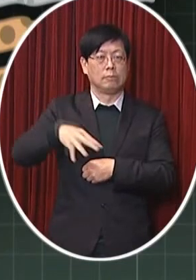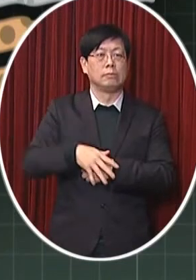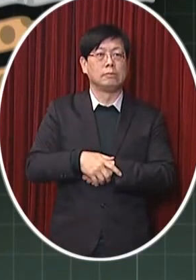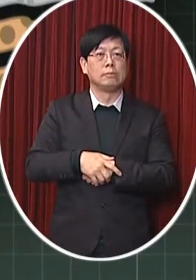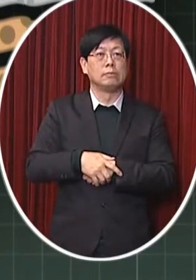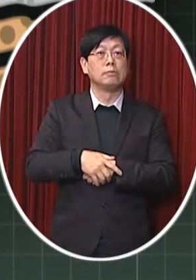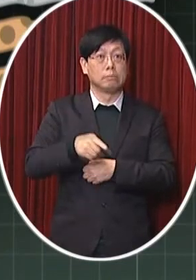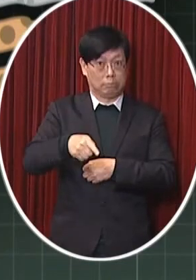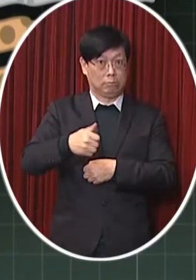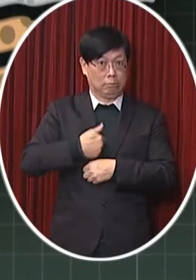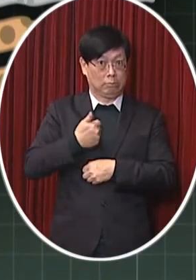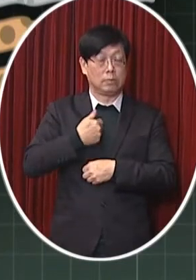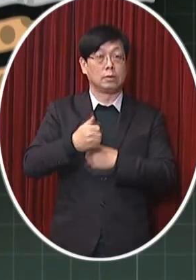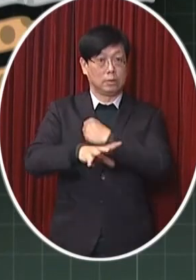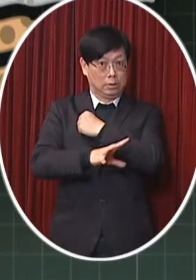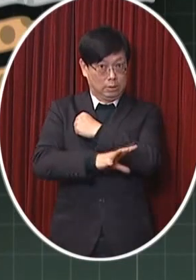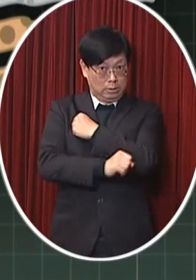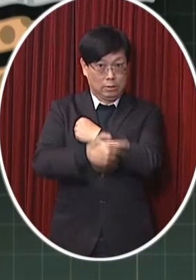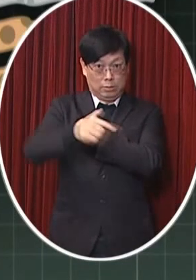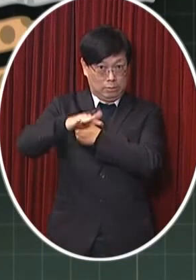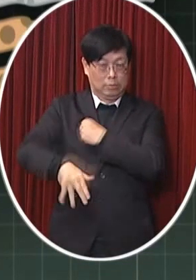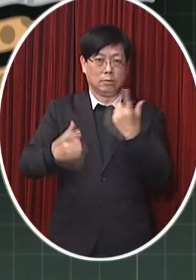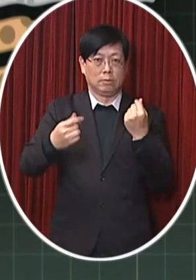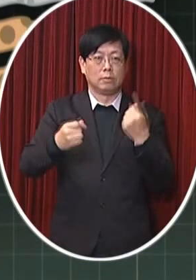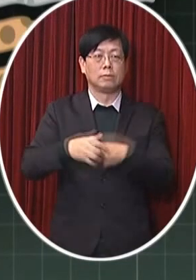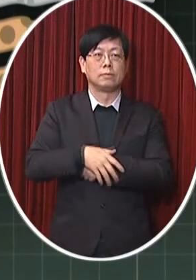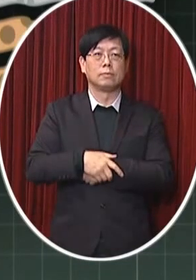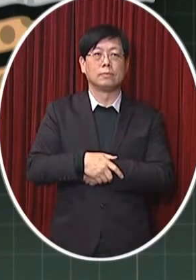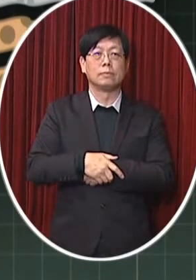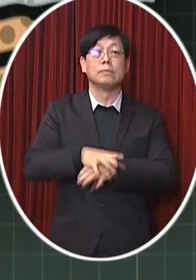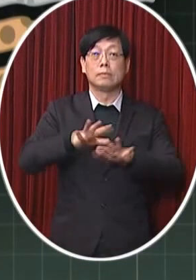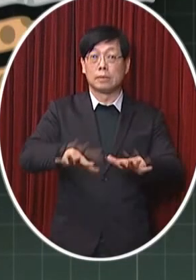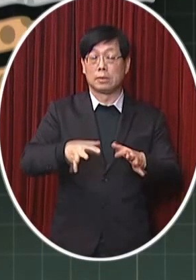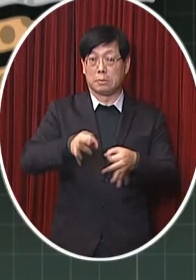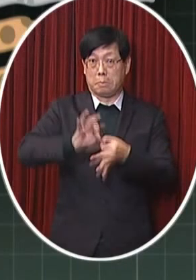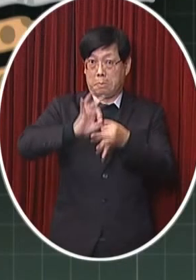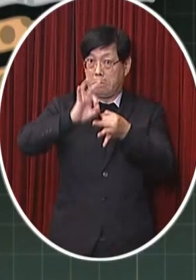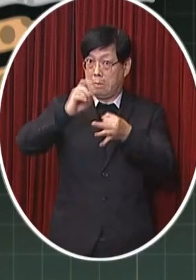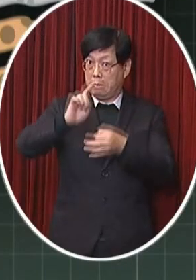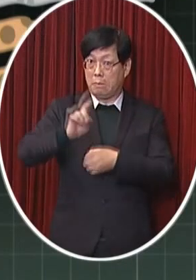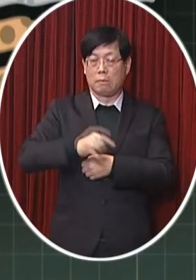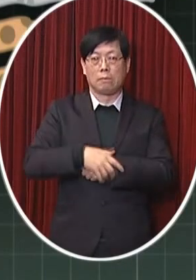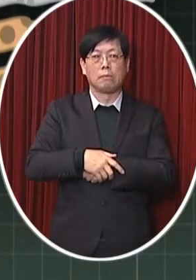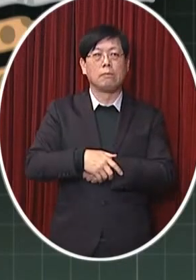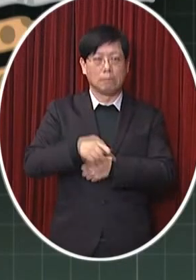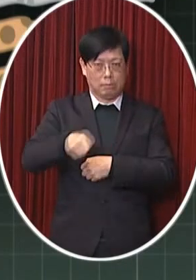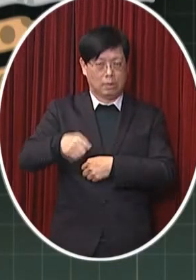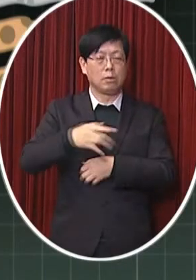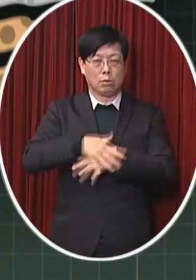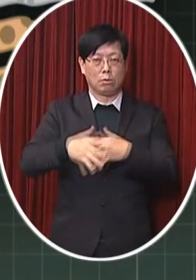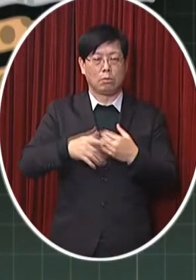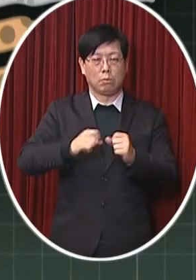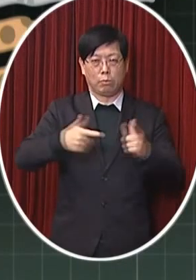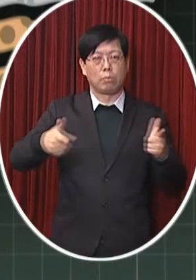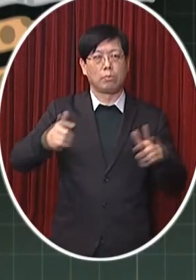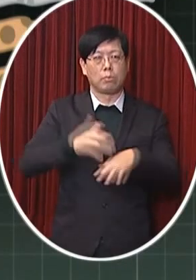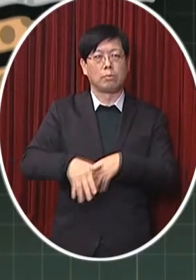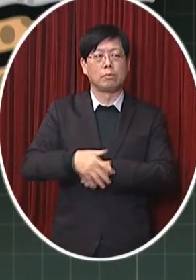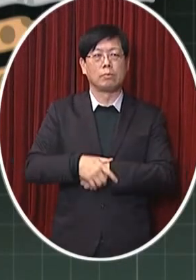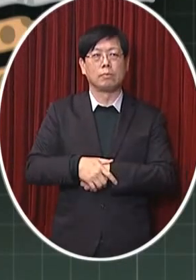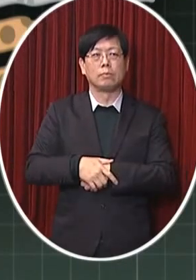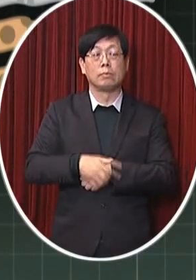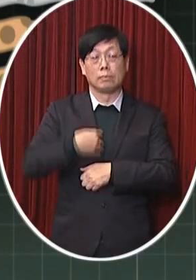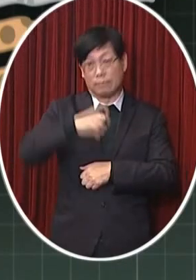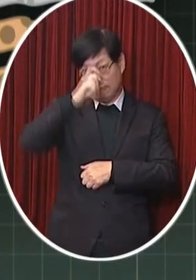26307元，接近基本工资。而随着军阶的提升，薪资也将相对的提升。我